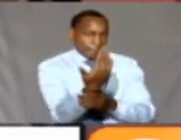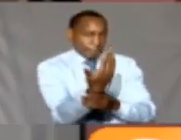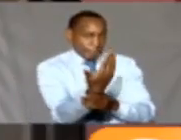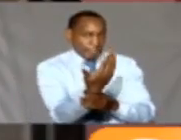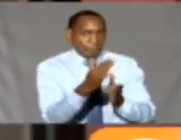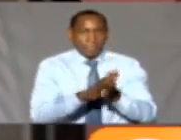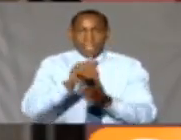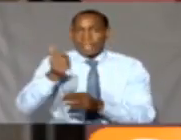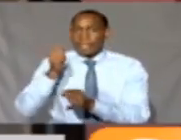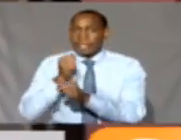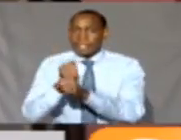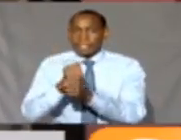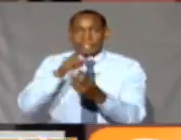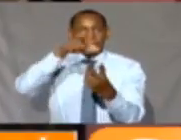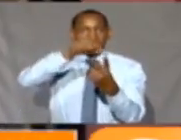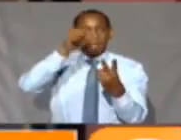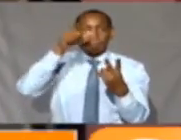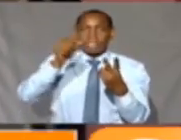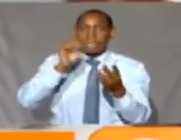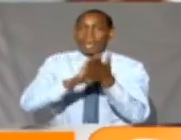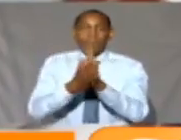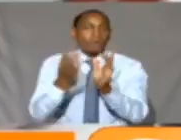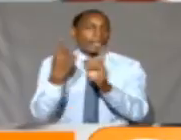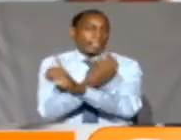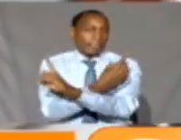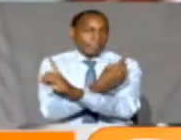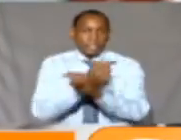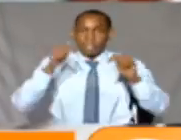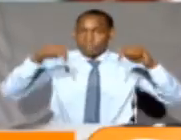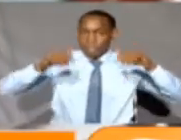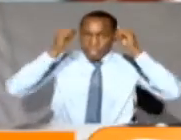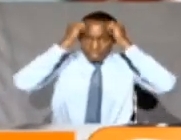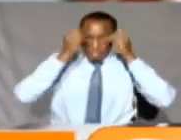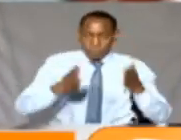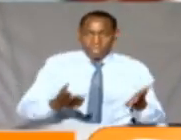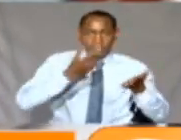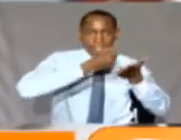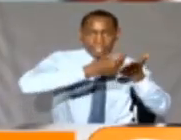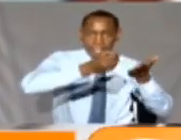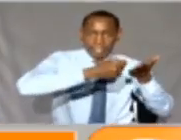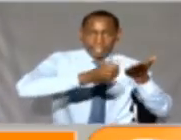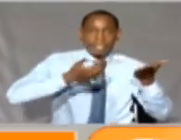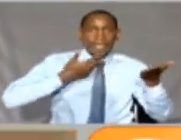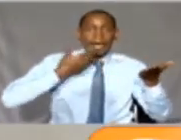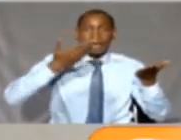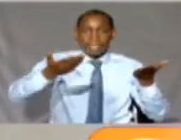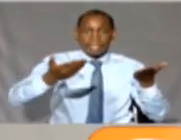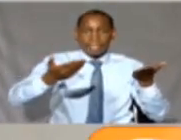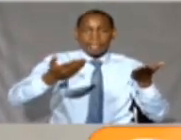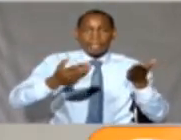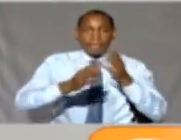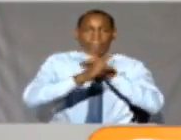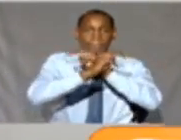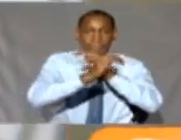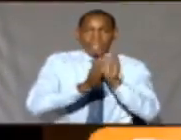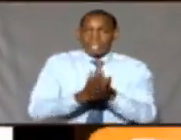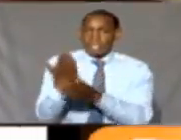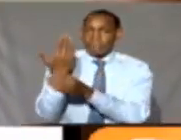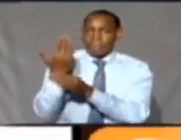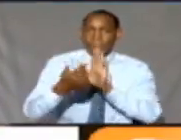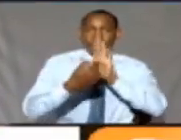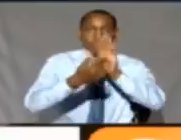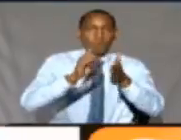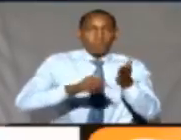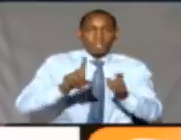one that we did as a sample paper, there's no difference. Leo wanafunzi walikuwa wanaandika majibu katika somo la hisabati, karatasi hii